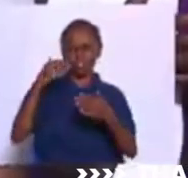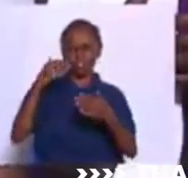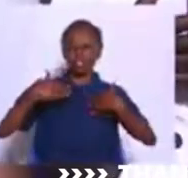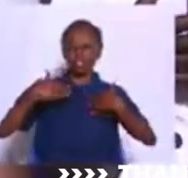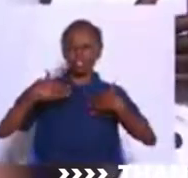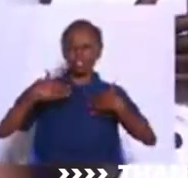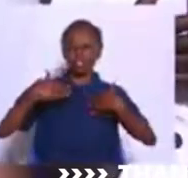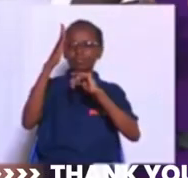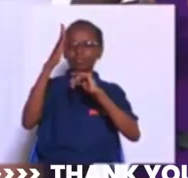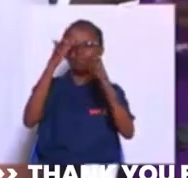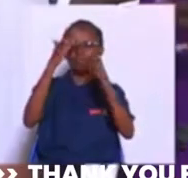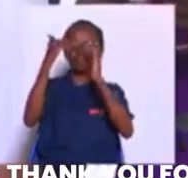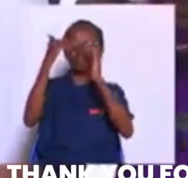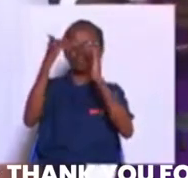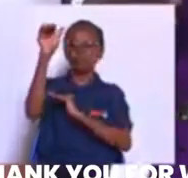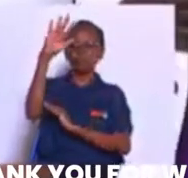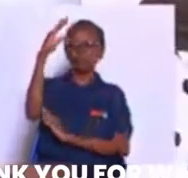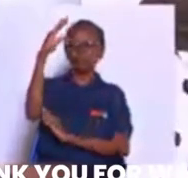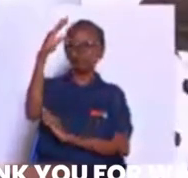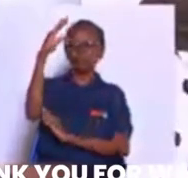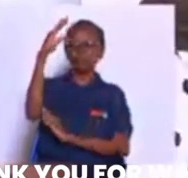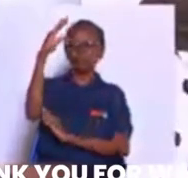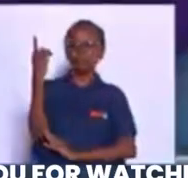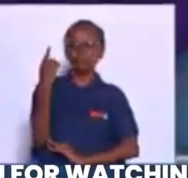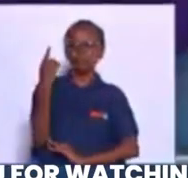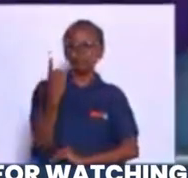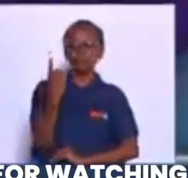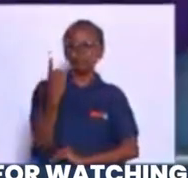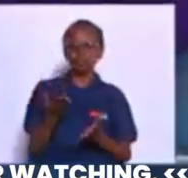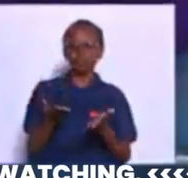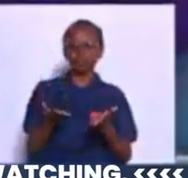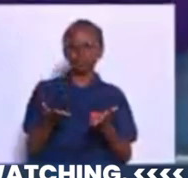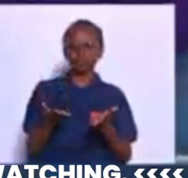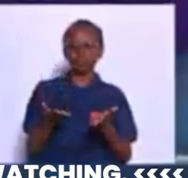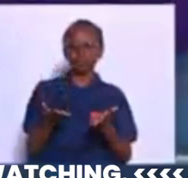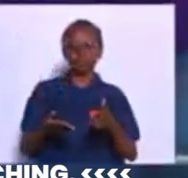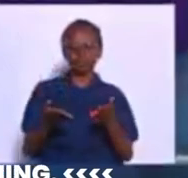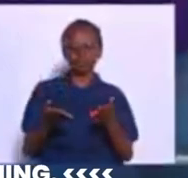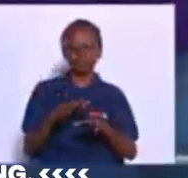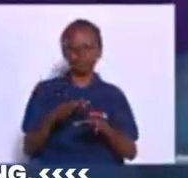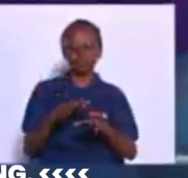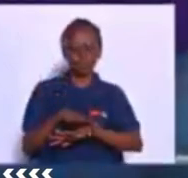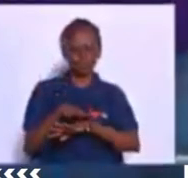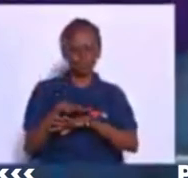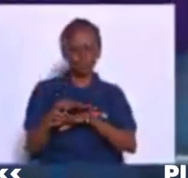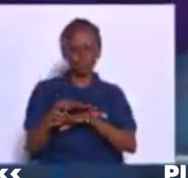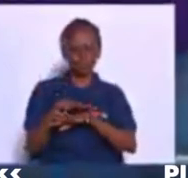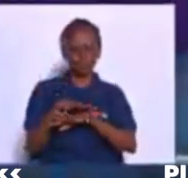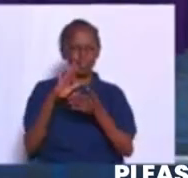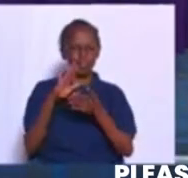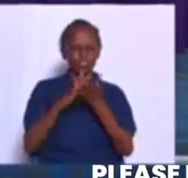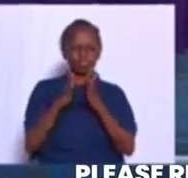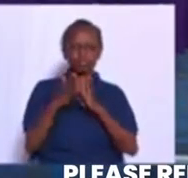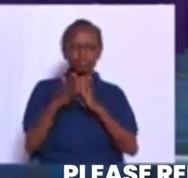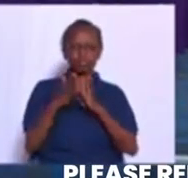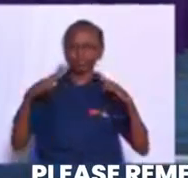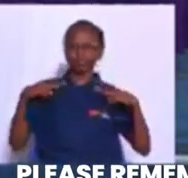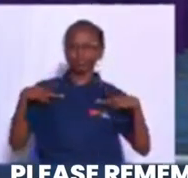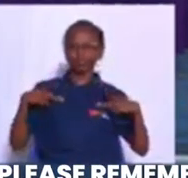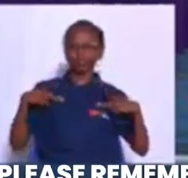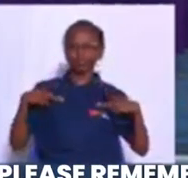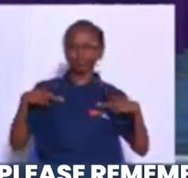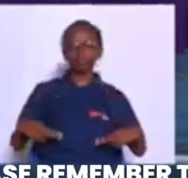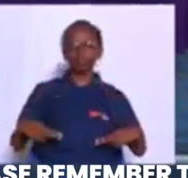Aliacha enzi yake mbinguni, ameshuka kwetu hapa chini. Kwa mfano wa